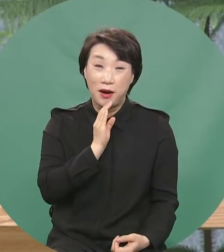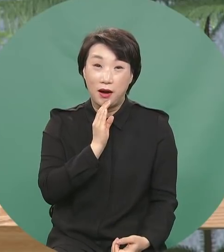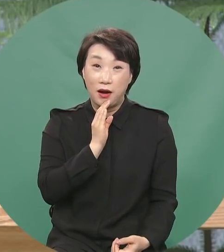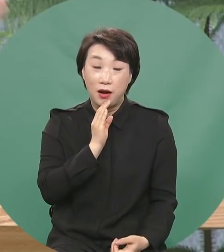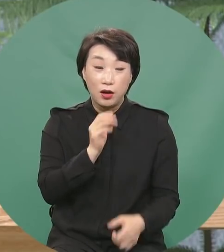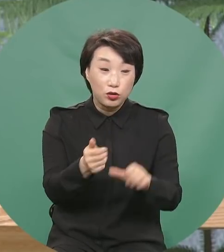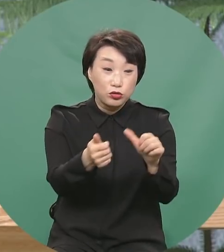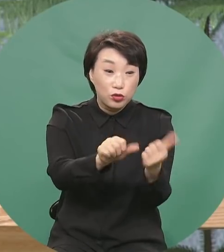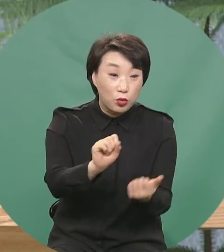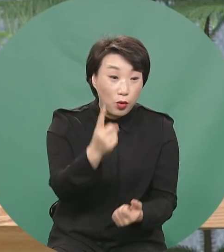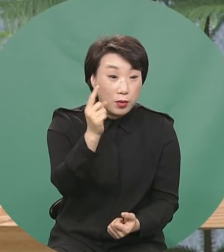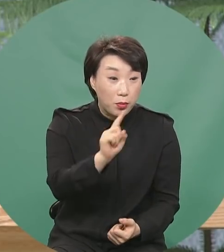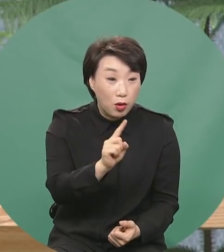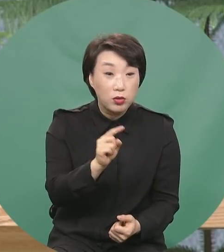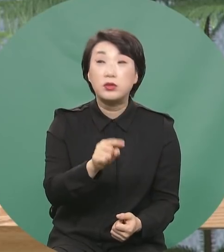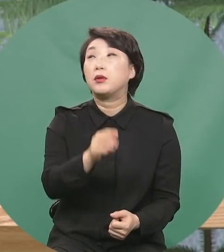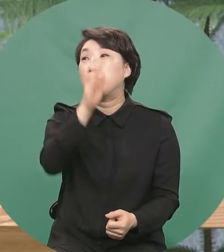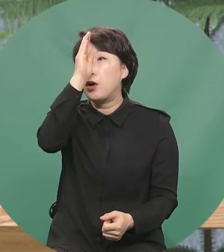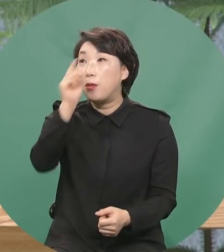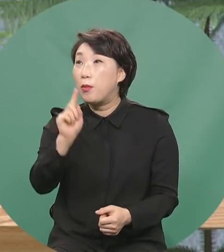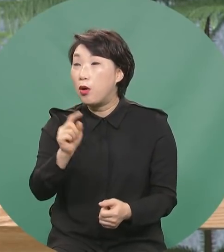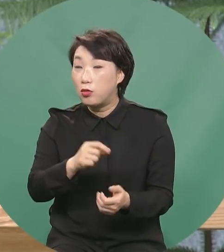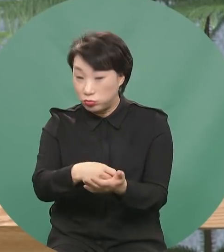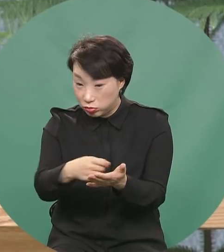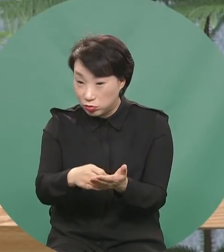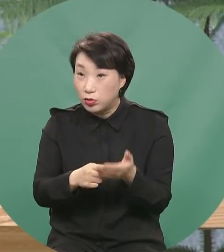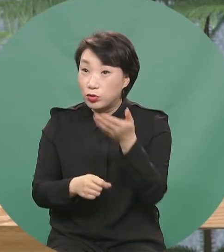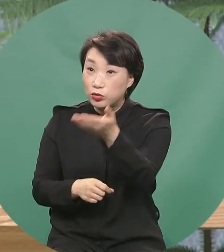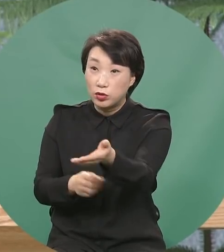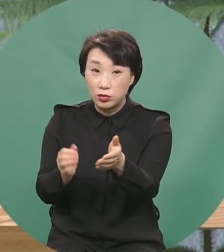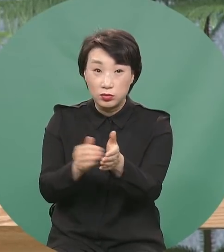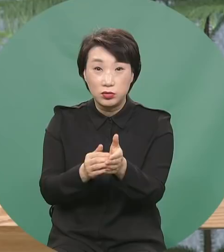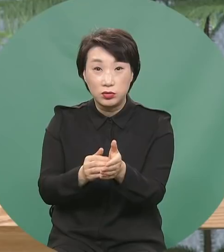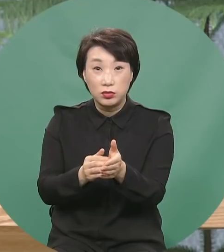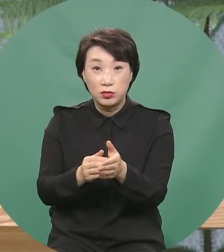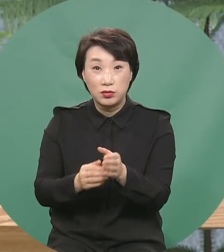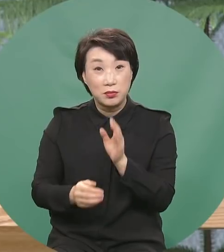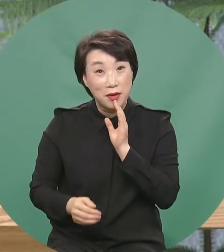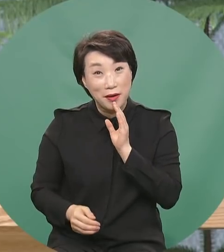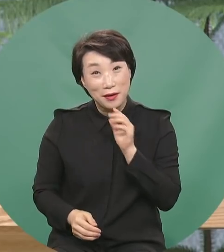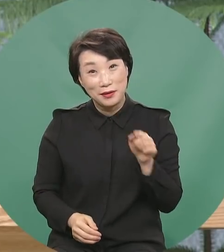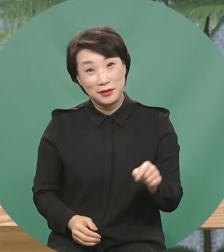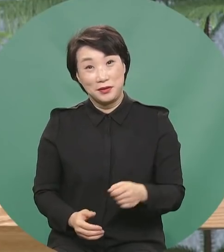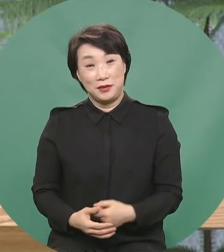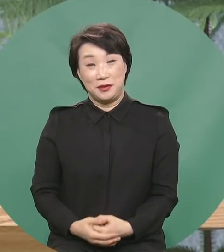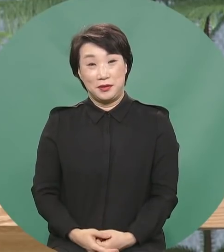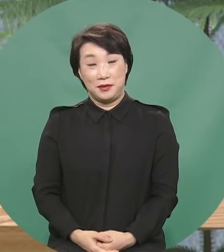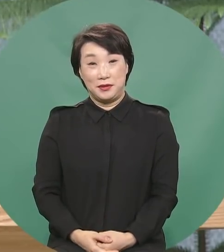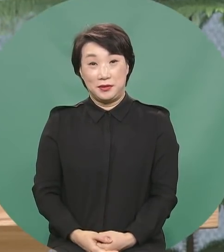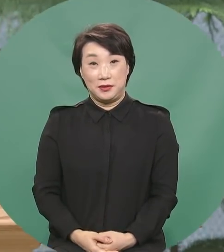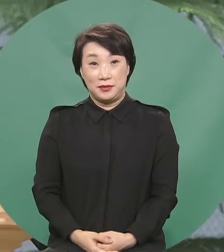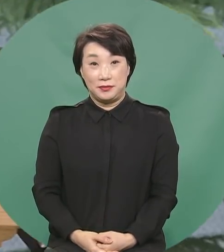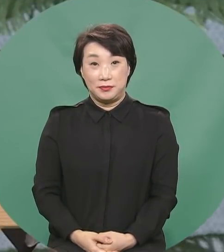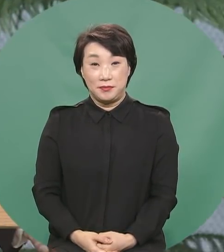사인이 뭐냐? 이런 병으로 죽었습니다. 죽었습니다. 그겁니다.